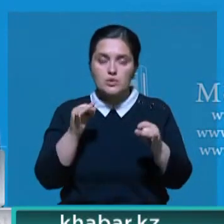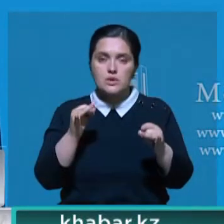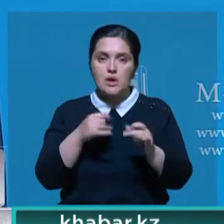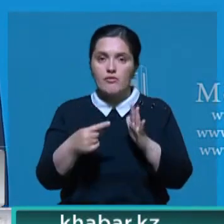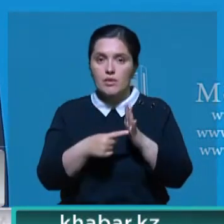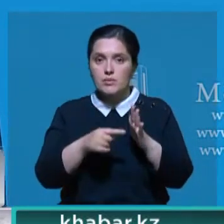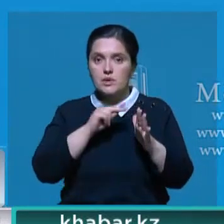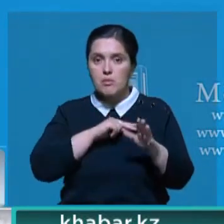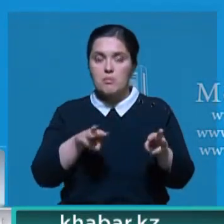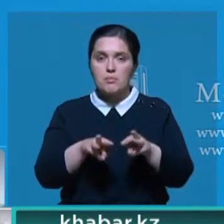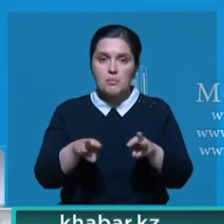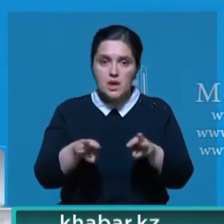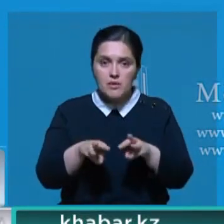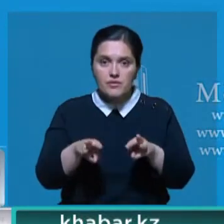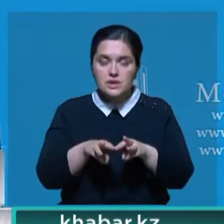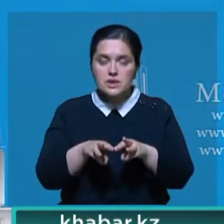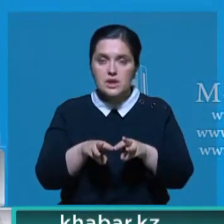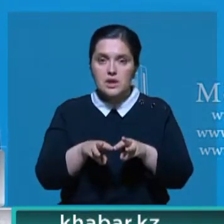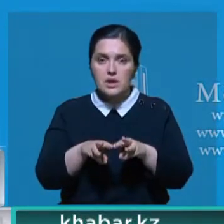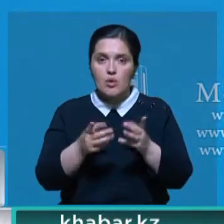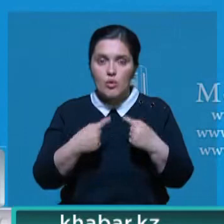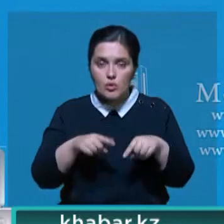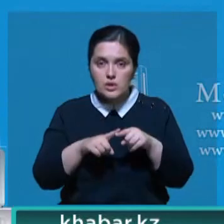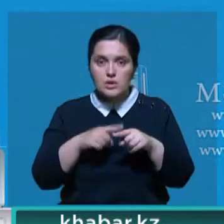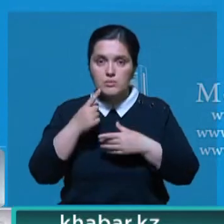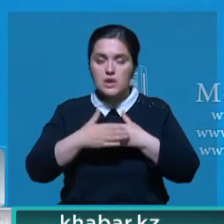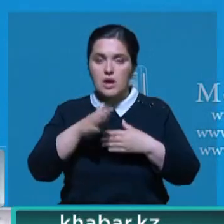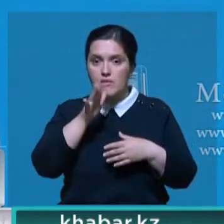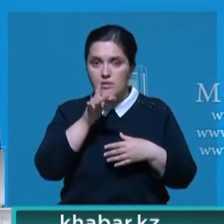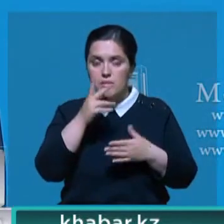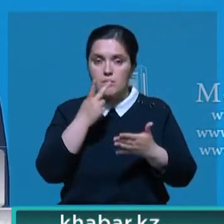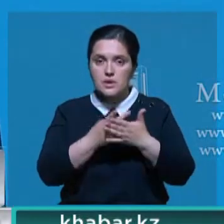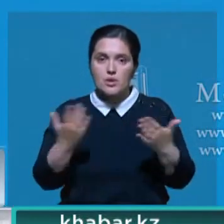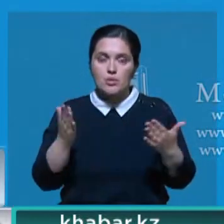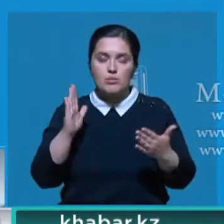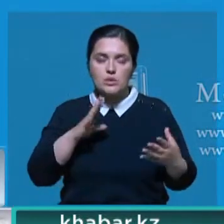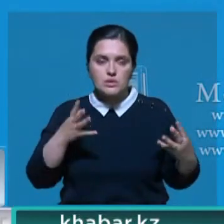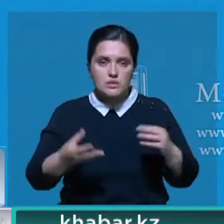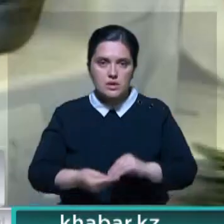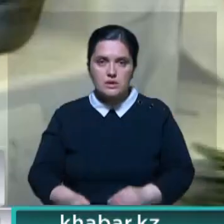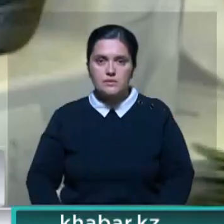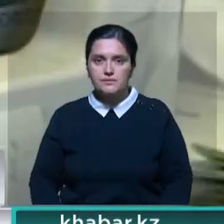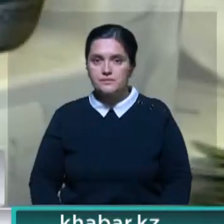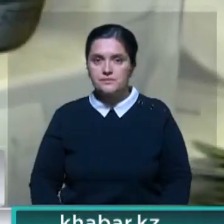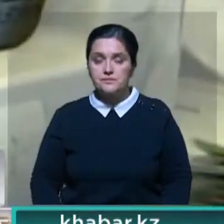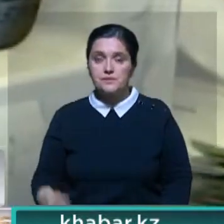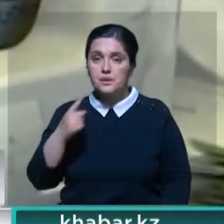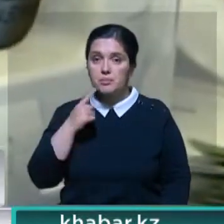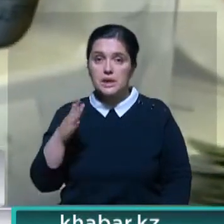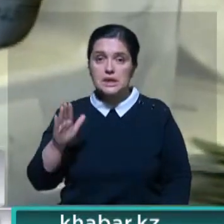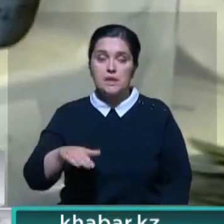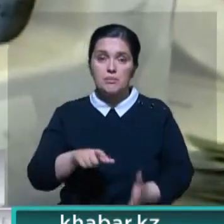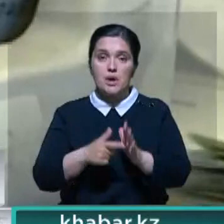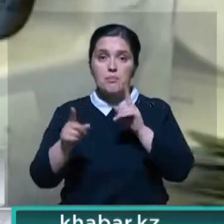вопросу работает правительство, соответствующий компетентный орган. В ближайшее время посмотрим, какой будет результат. Также спикер Нижней